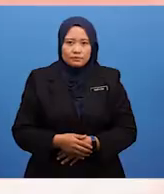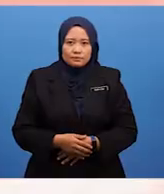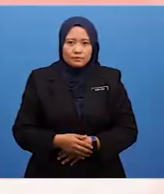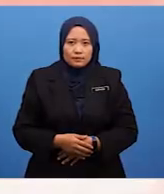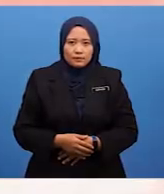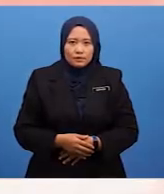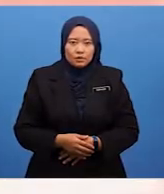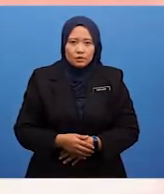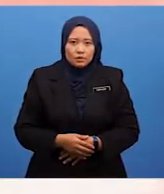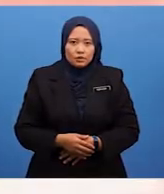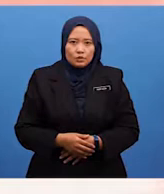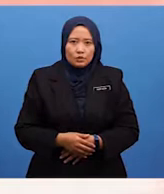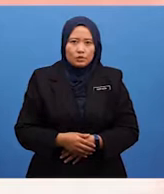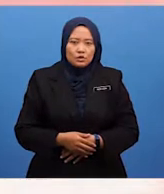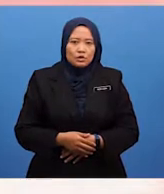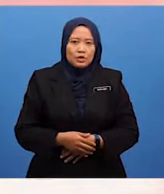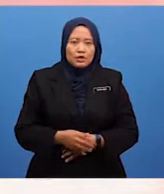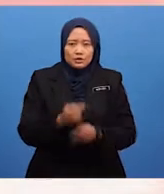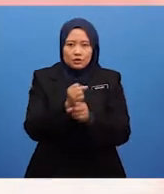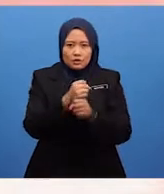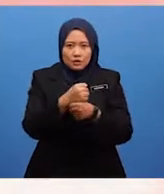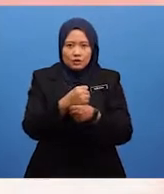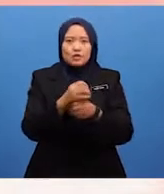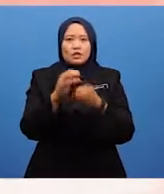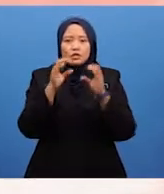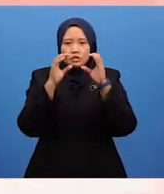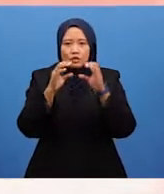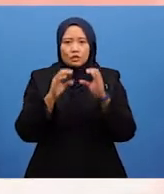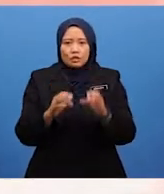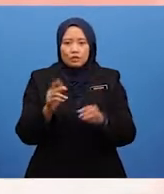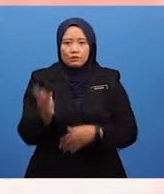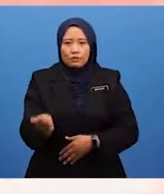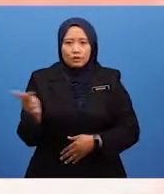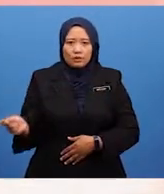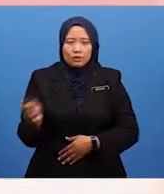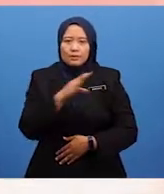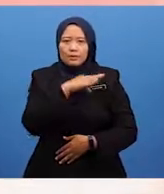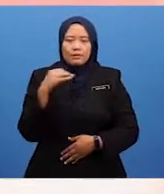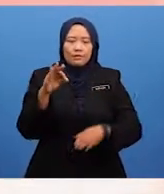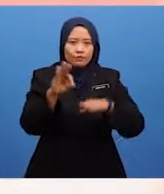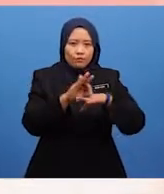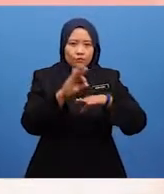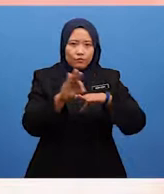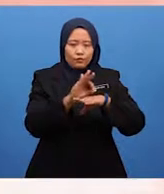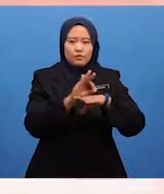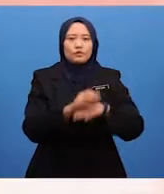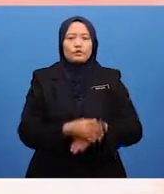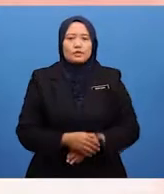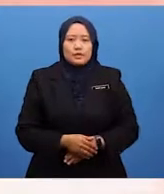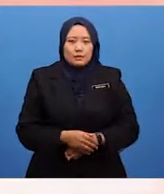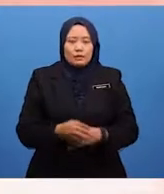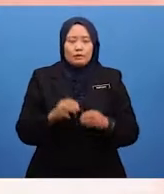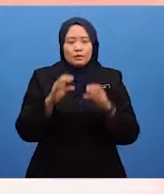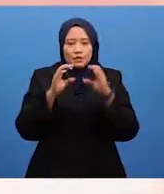seperti size chart produk berfungsi bahan yang digunakan dan cara pembuatan secara tepat